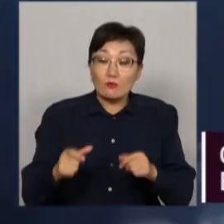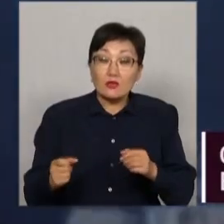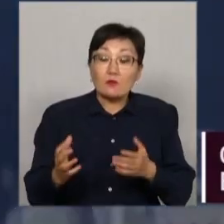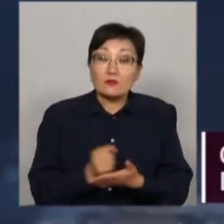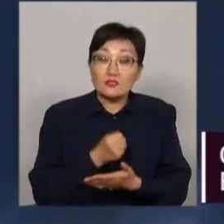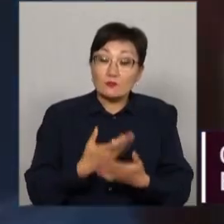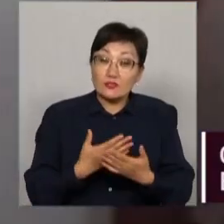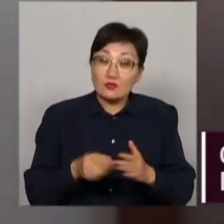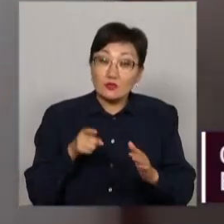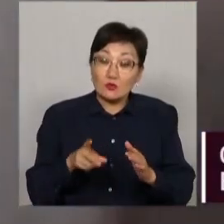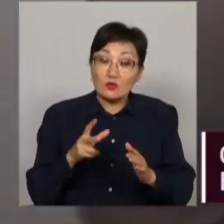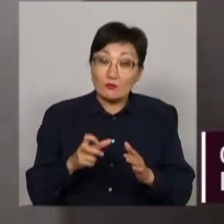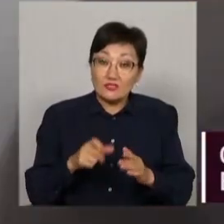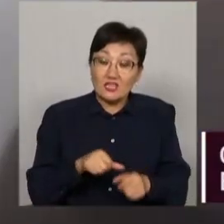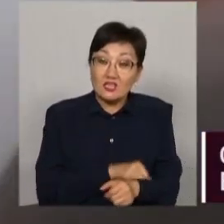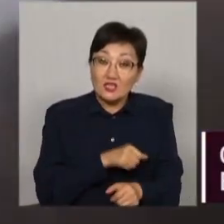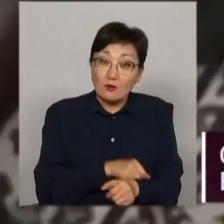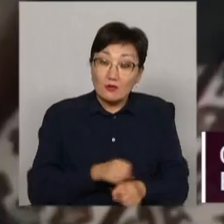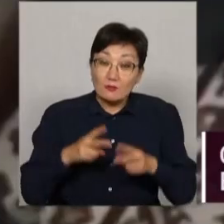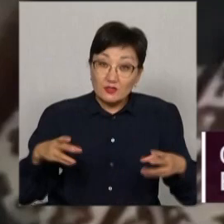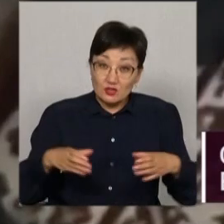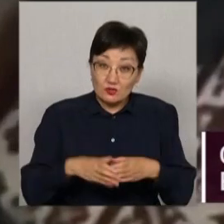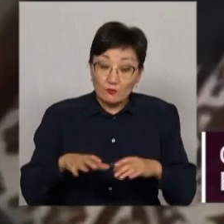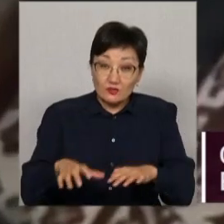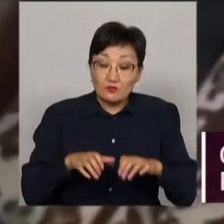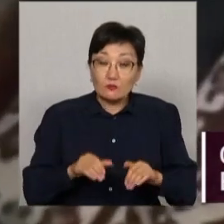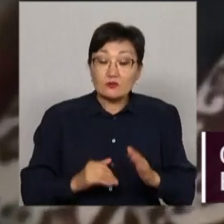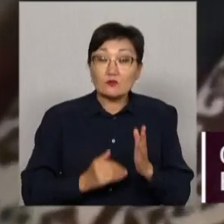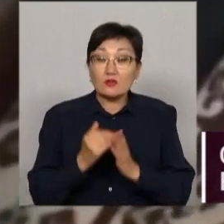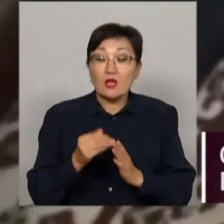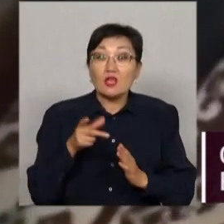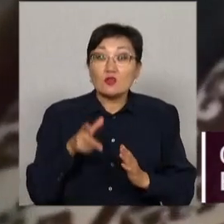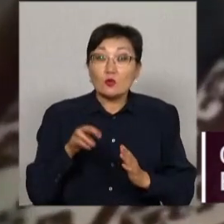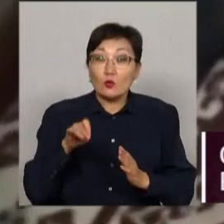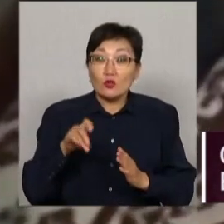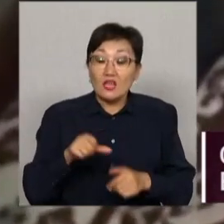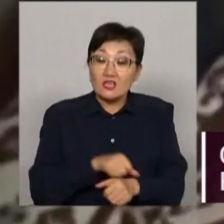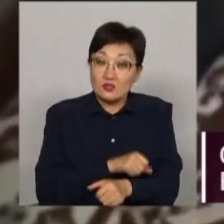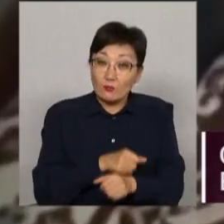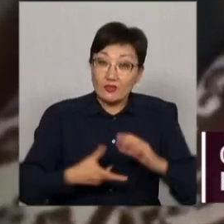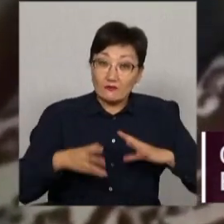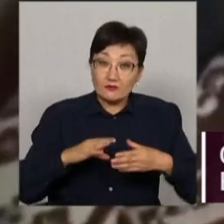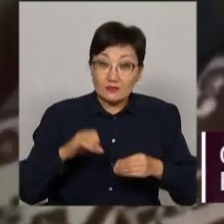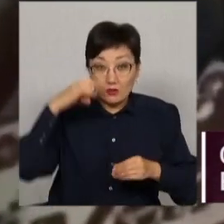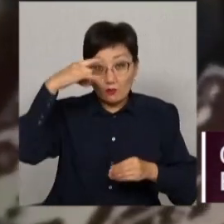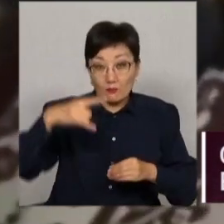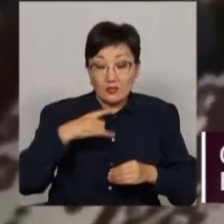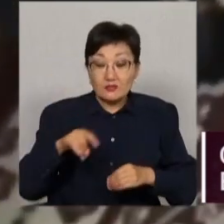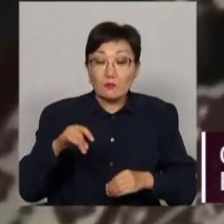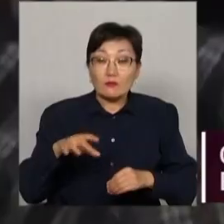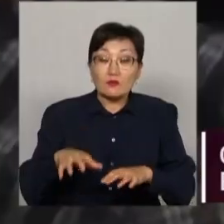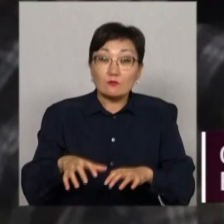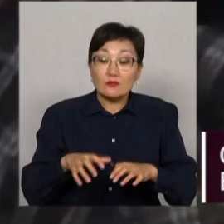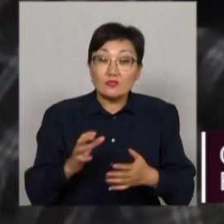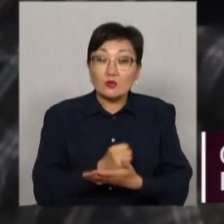также порядка 1300 наркопреступлений, изъяли свыше 3 тонн наркотиков. Всего по стране ликвидировали